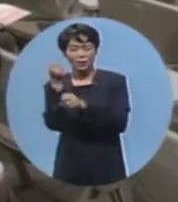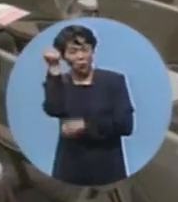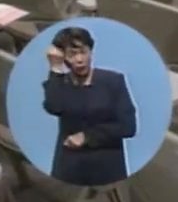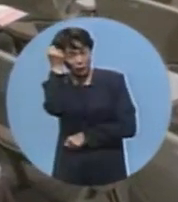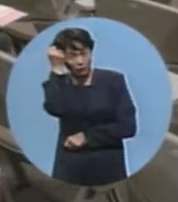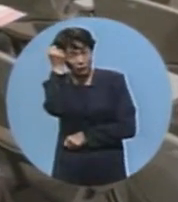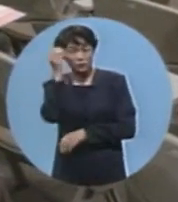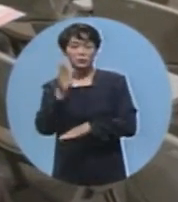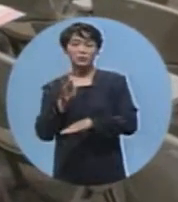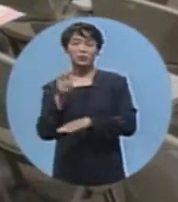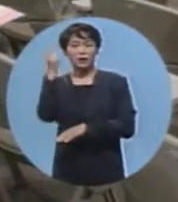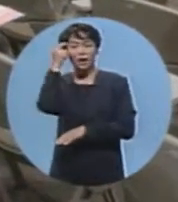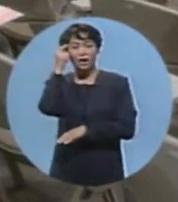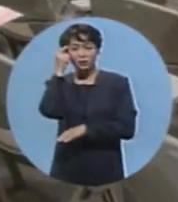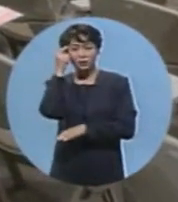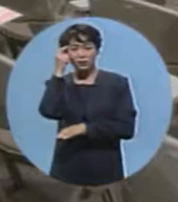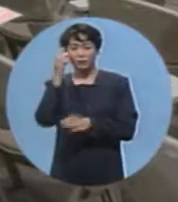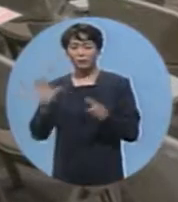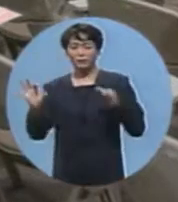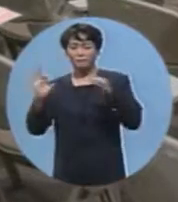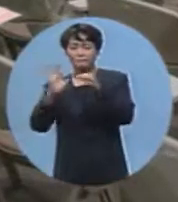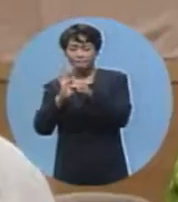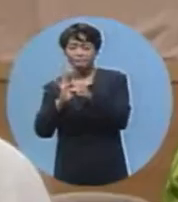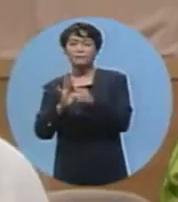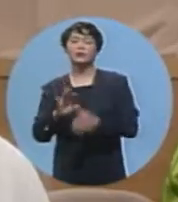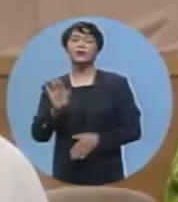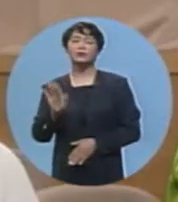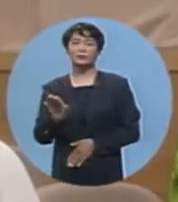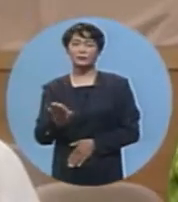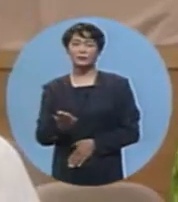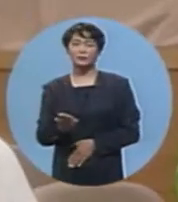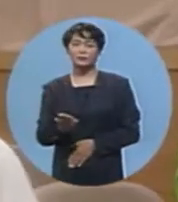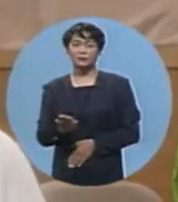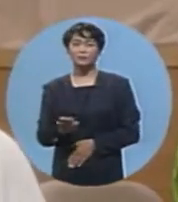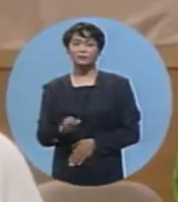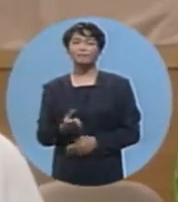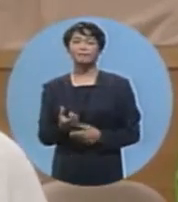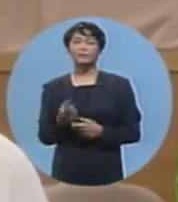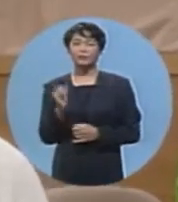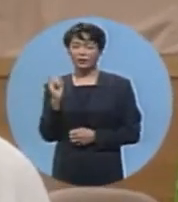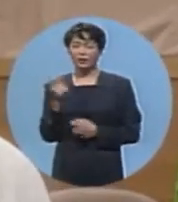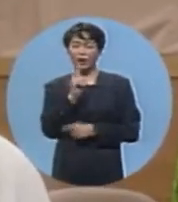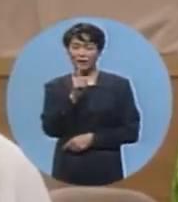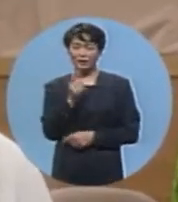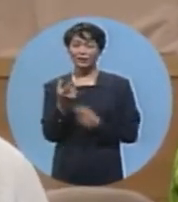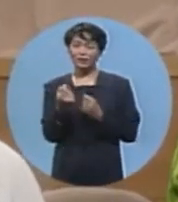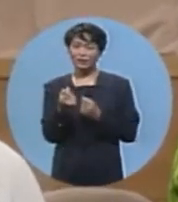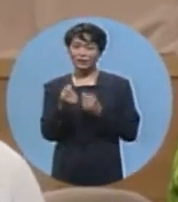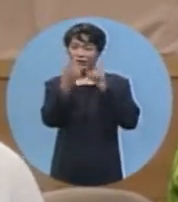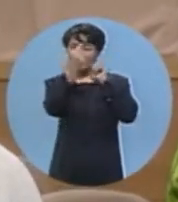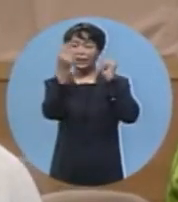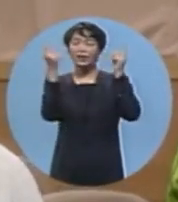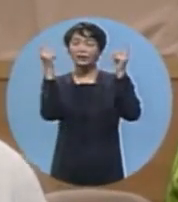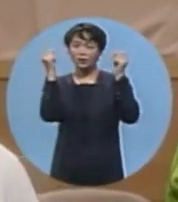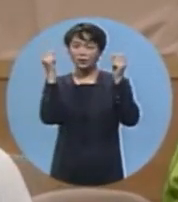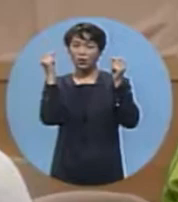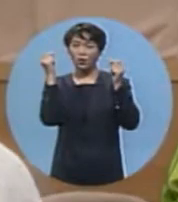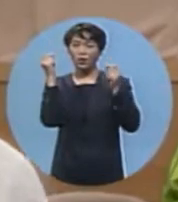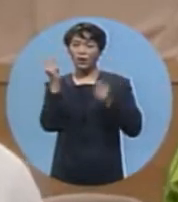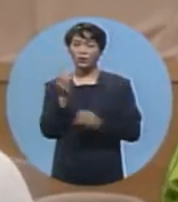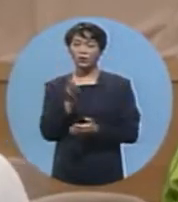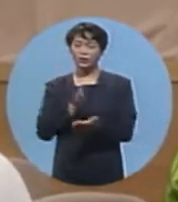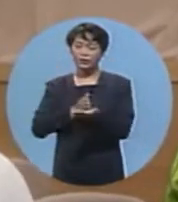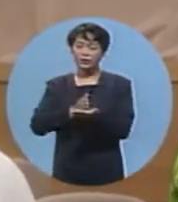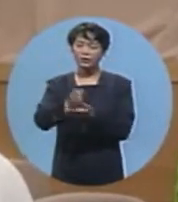は、切り離して考えすることができない。 そうですね、大学だと割と一方的